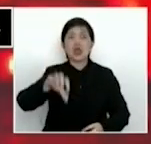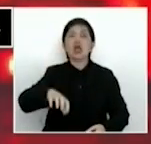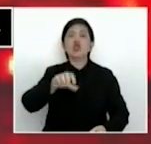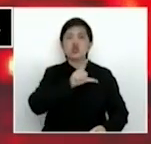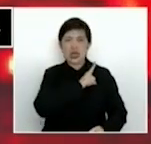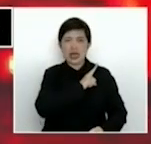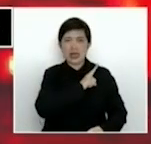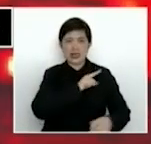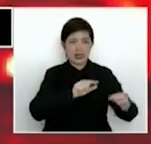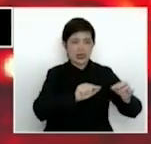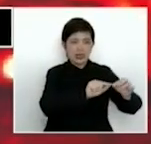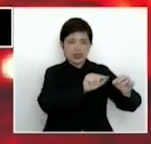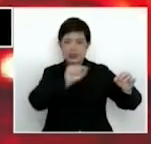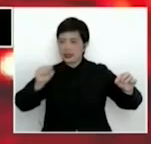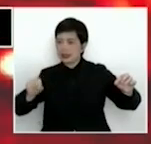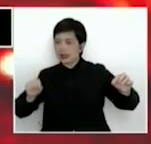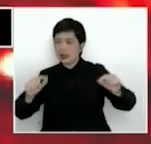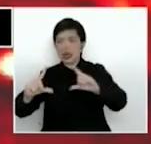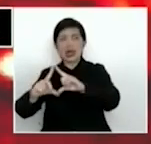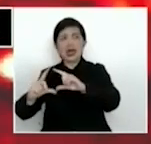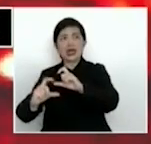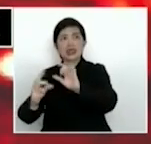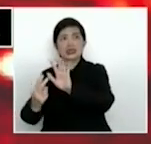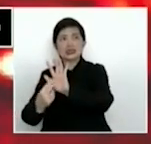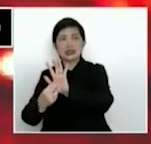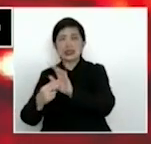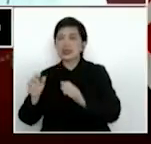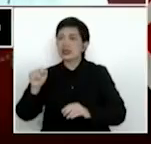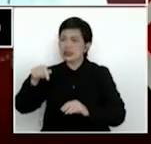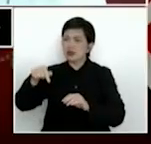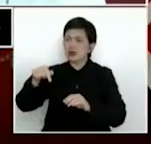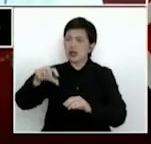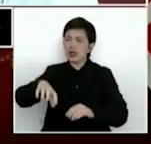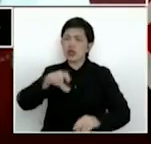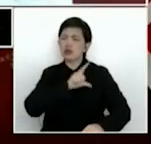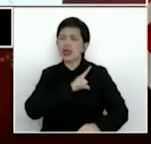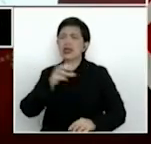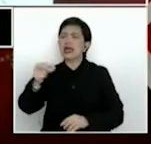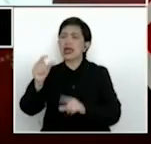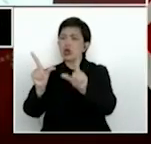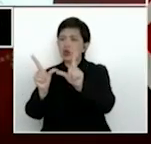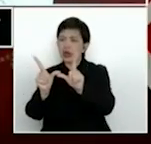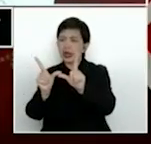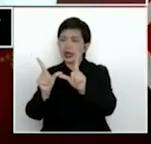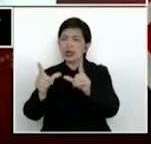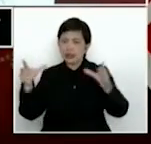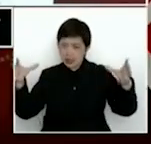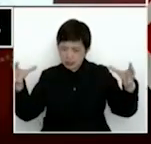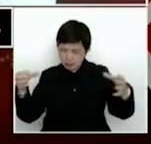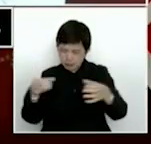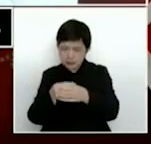itu adalah ujung ASN di bawah Kelurahan ada RW Itulah kenapa kita akan demokratisasi